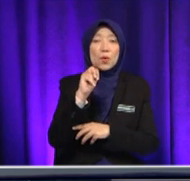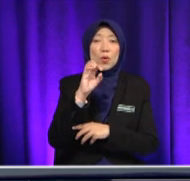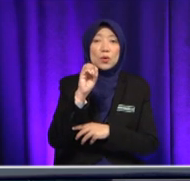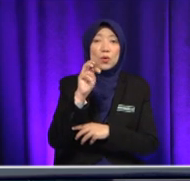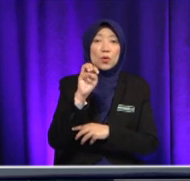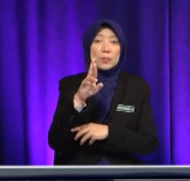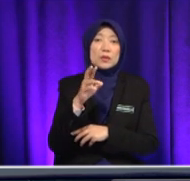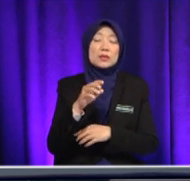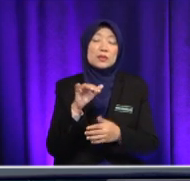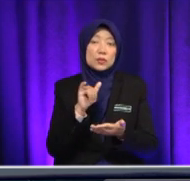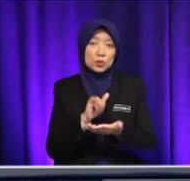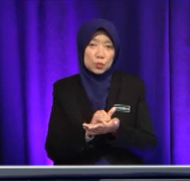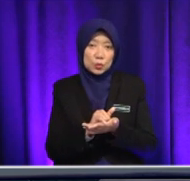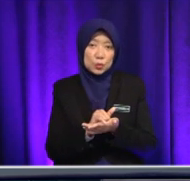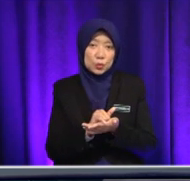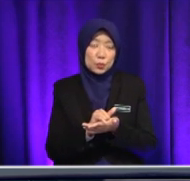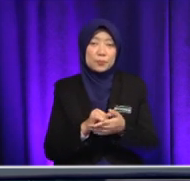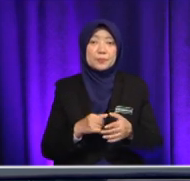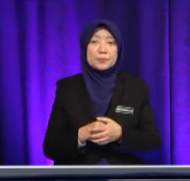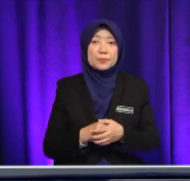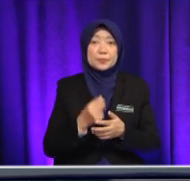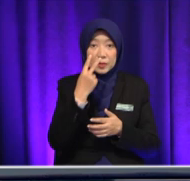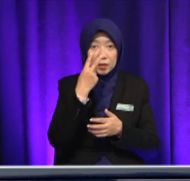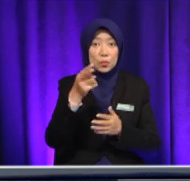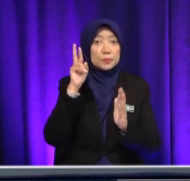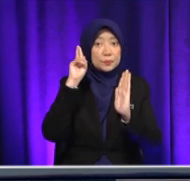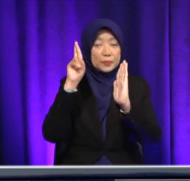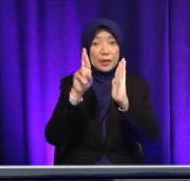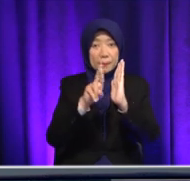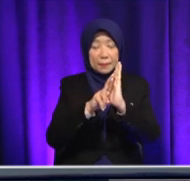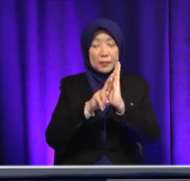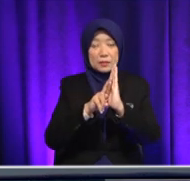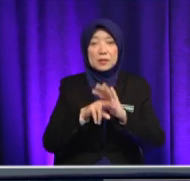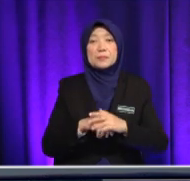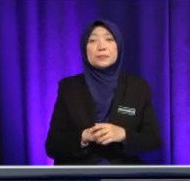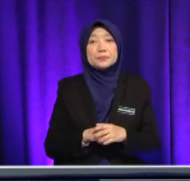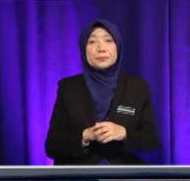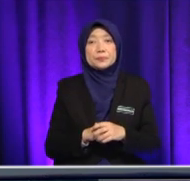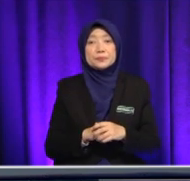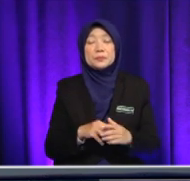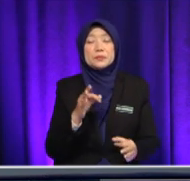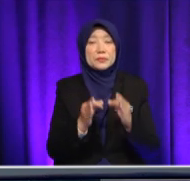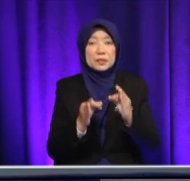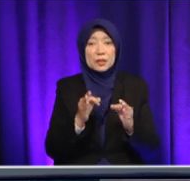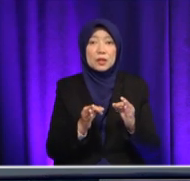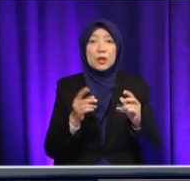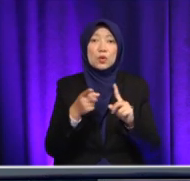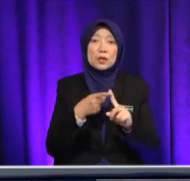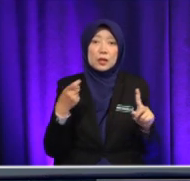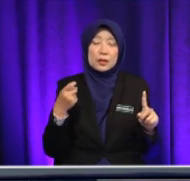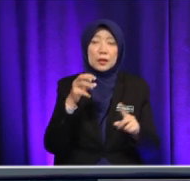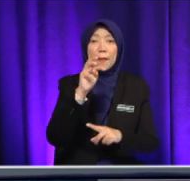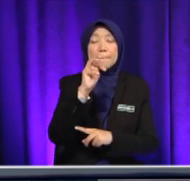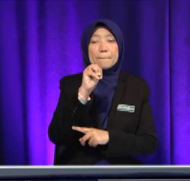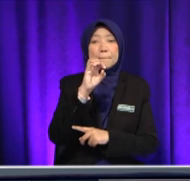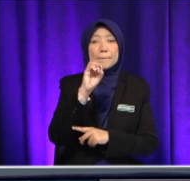So kita teruskan dengan kita tengok. Ini kita tengok kepada gambar rajah dia. Okey. Kalau daripada monomer kepada